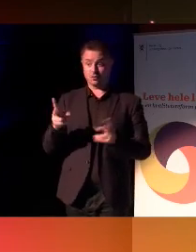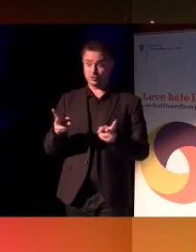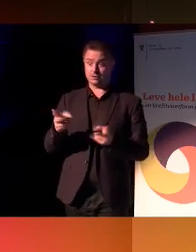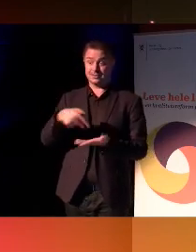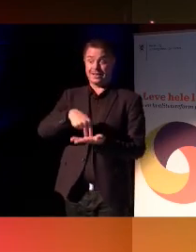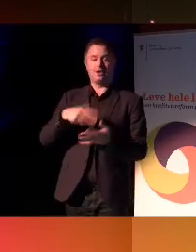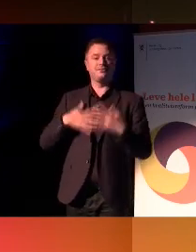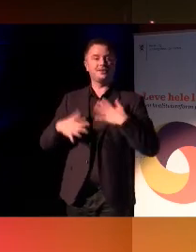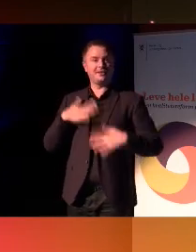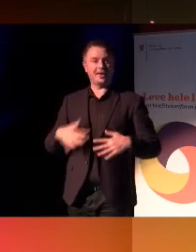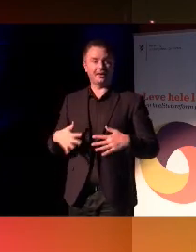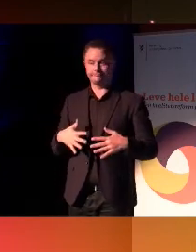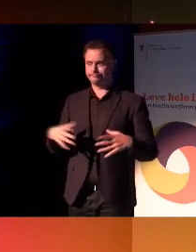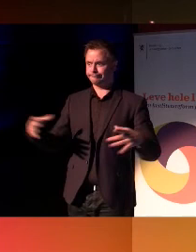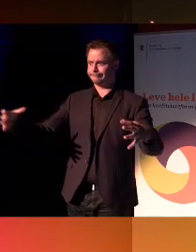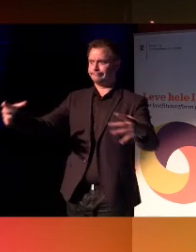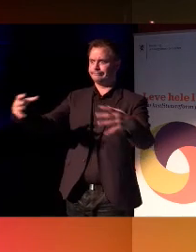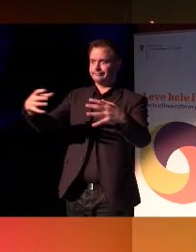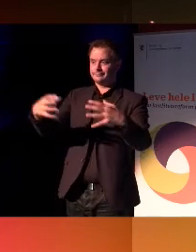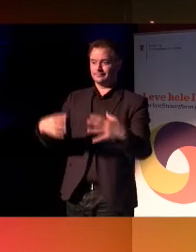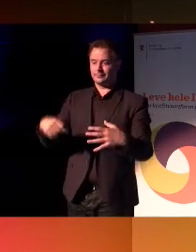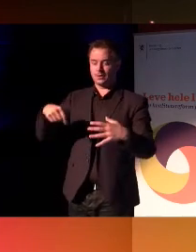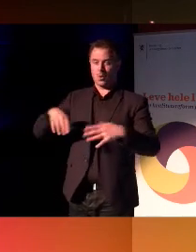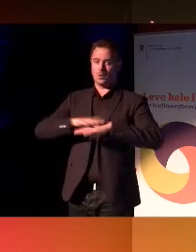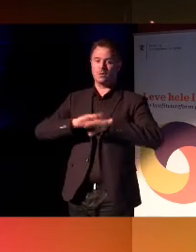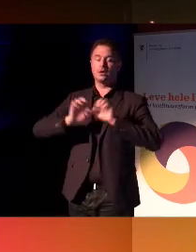Og da var vi klar til å iverksette piloten.